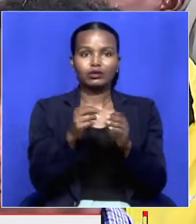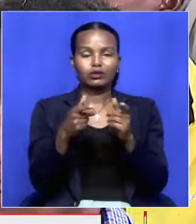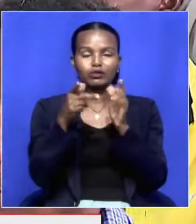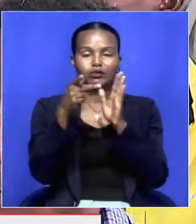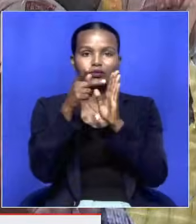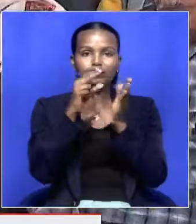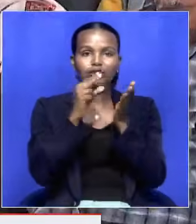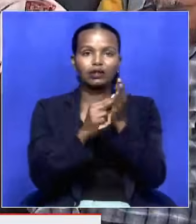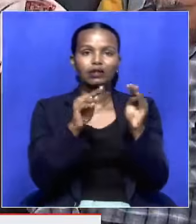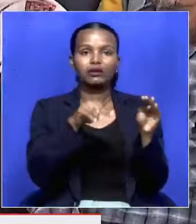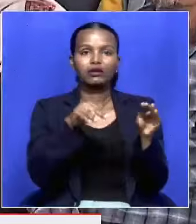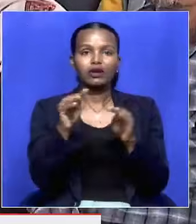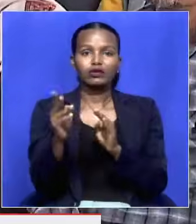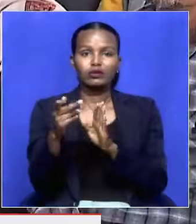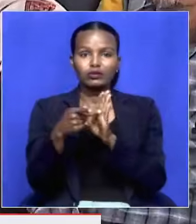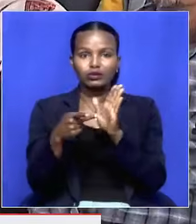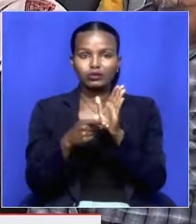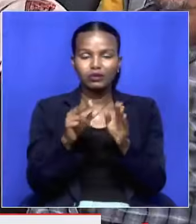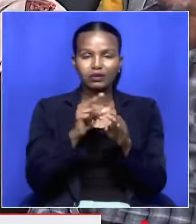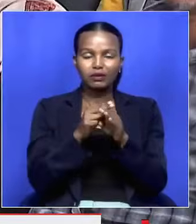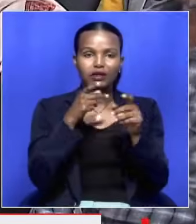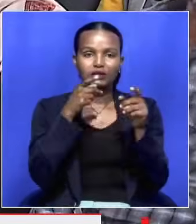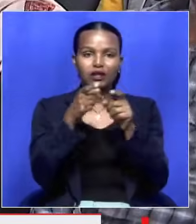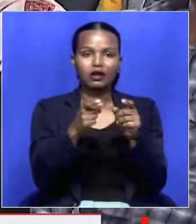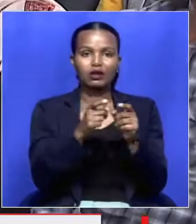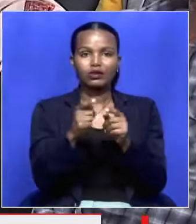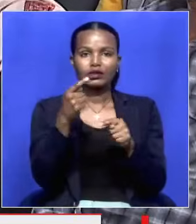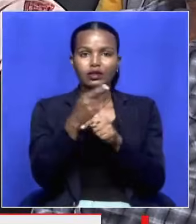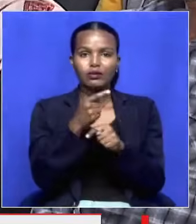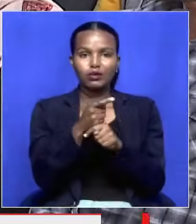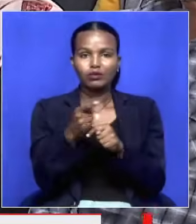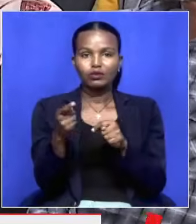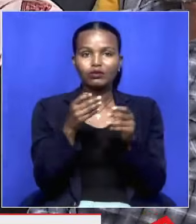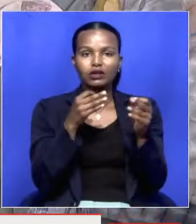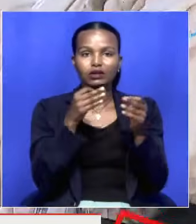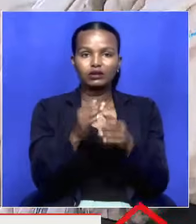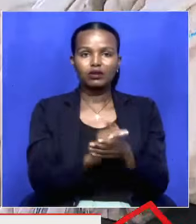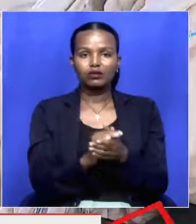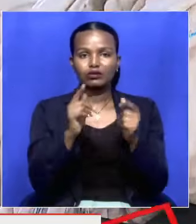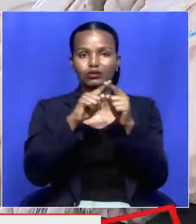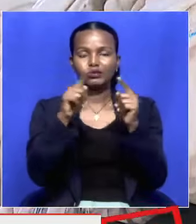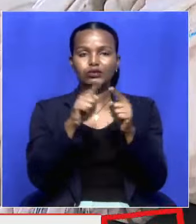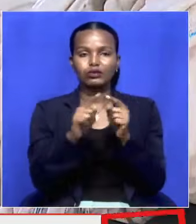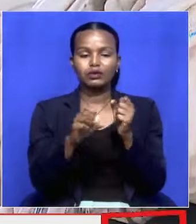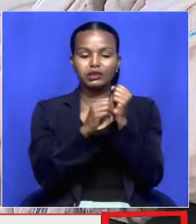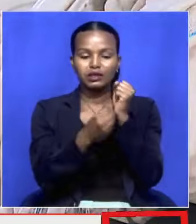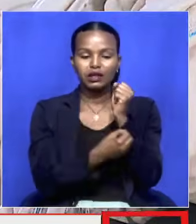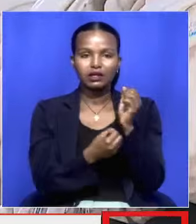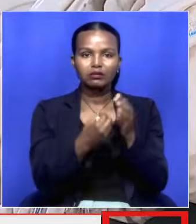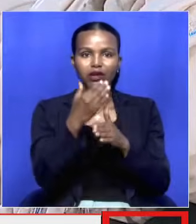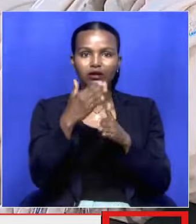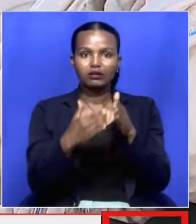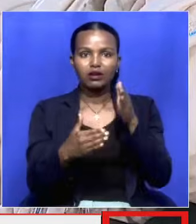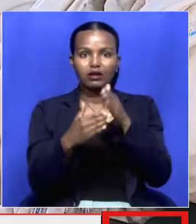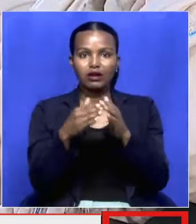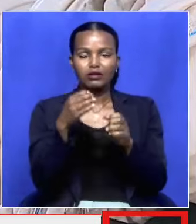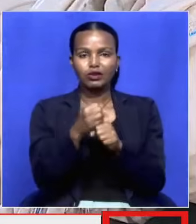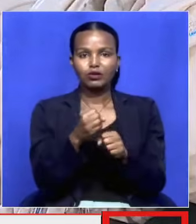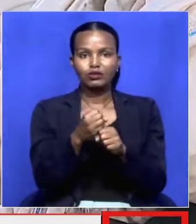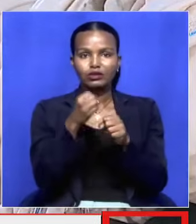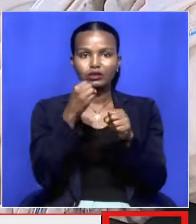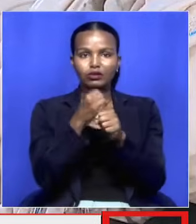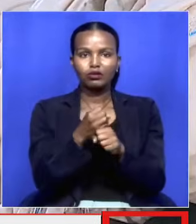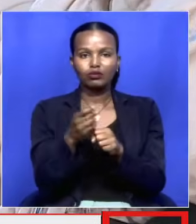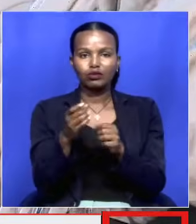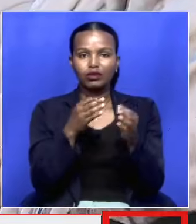በጀት የተመደበላቸው ፕሮጀክቶች በብሔረሰብ አስተዳደሩ እየተከናወኑ መሆኑን ገልጸው ልዩ ልዩ የመሰረተ ልማት ግንባታ ስራዎችም